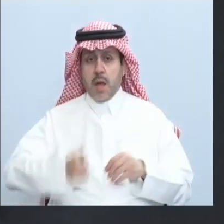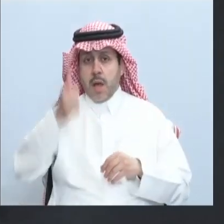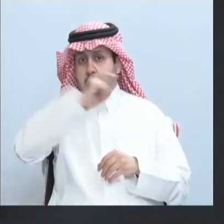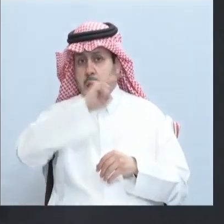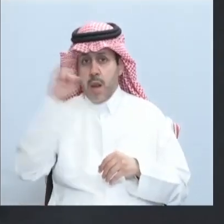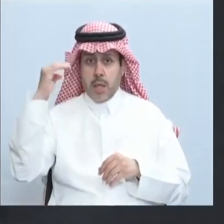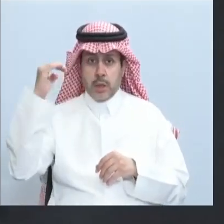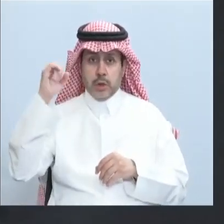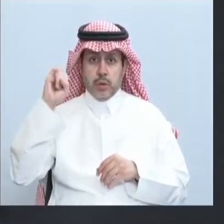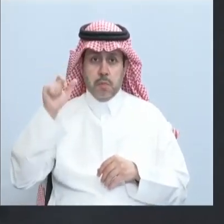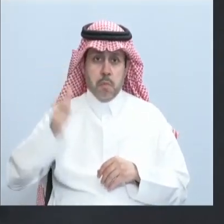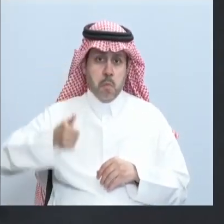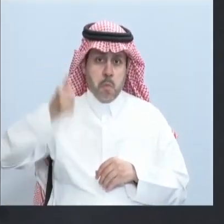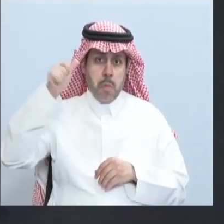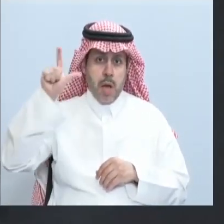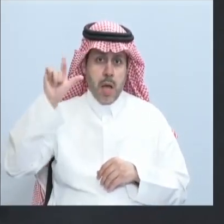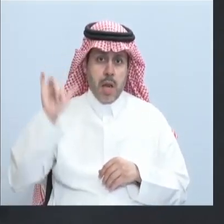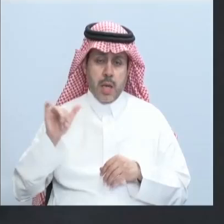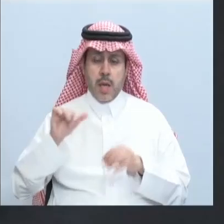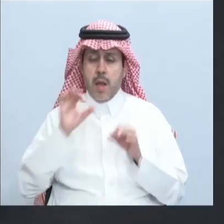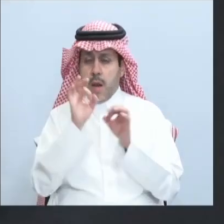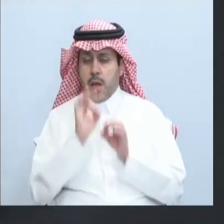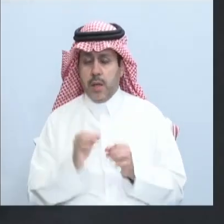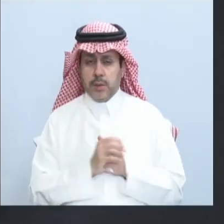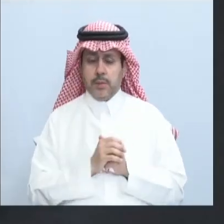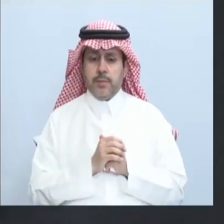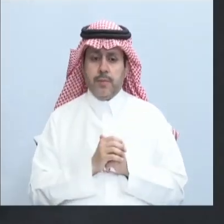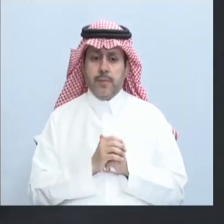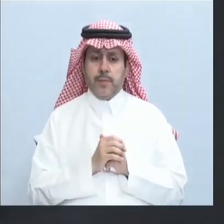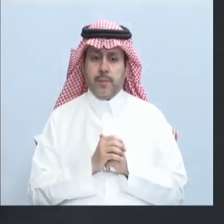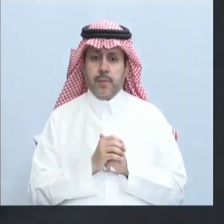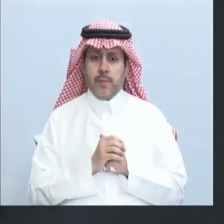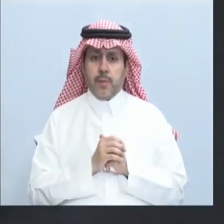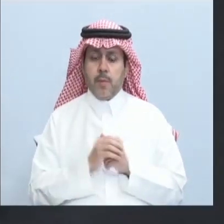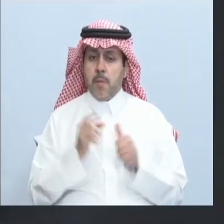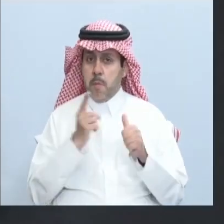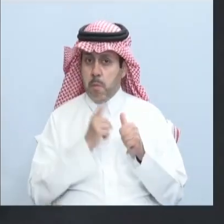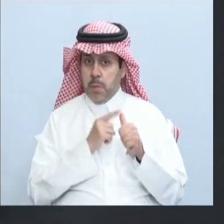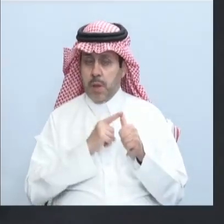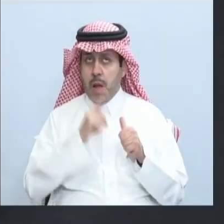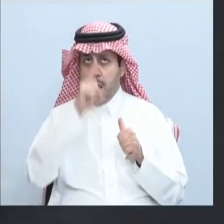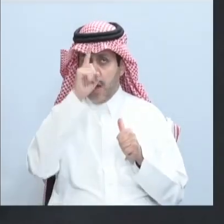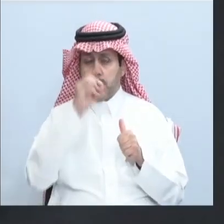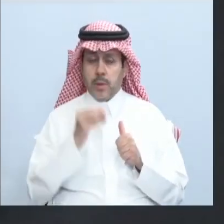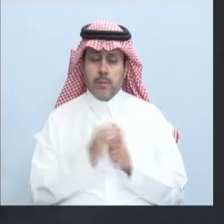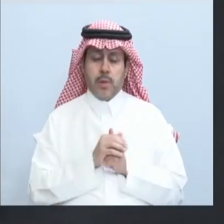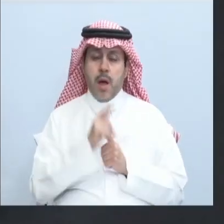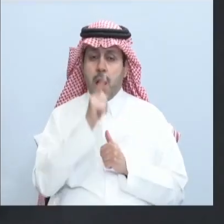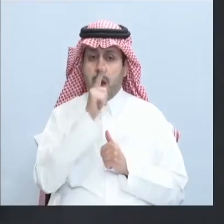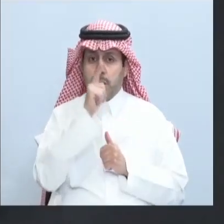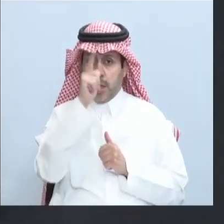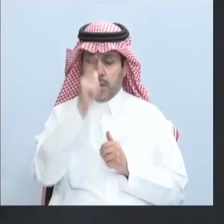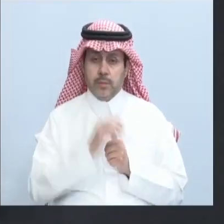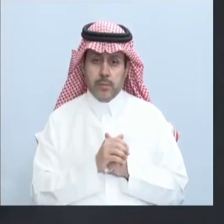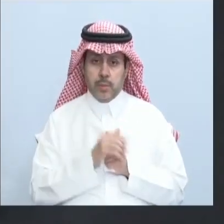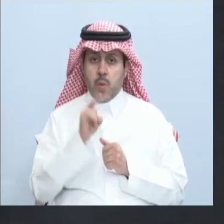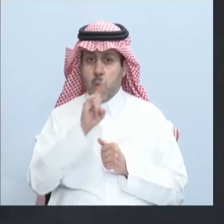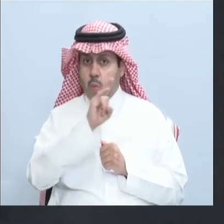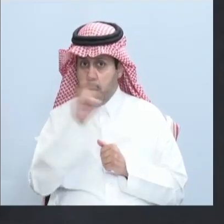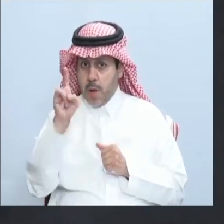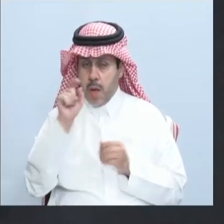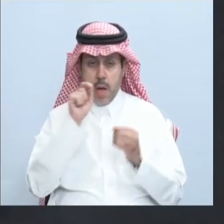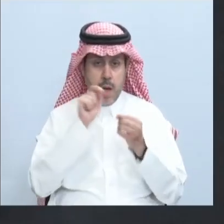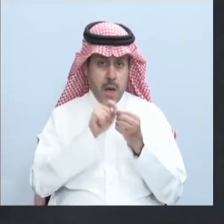الايات المعنى الاجمالي ل هذه الايات وقد بداها الله عز وجل في قوله تعالى وما خلقنا